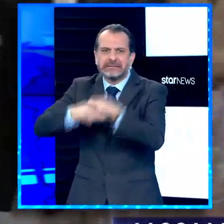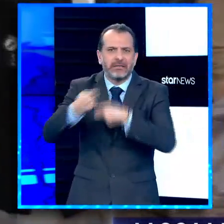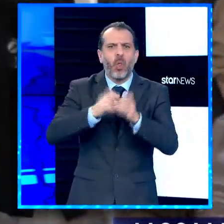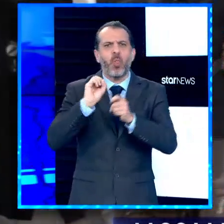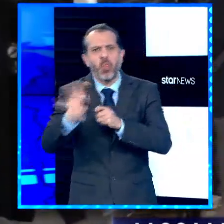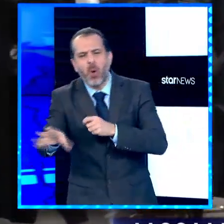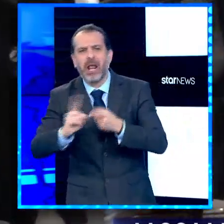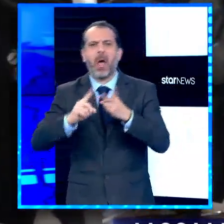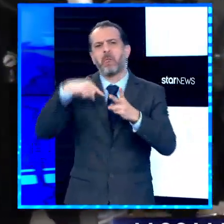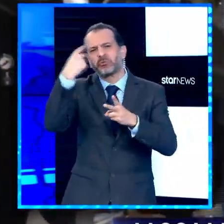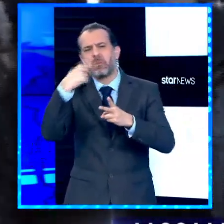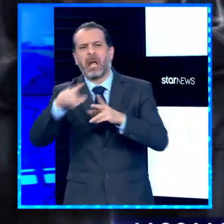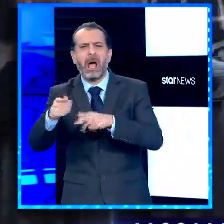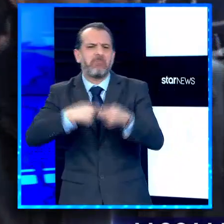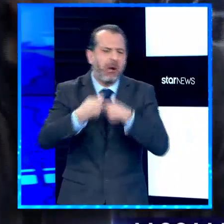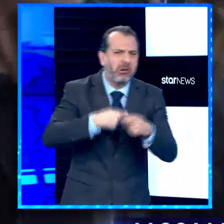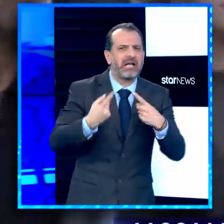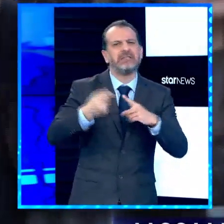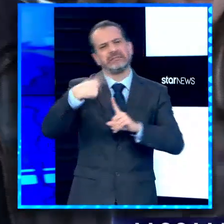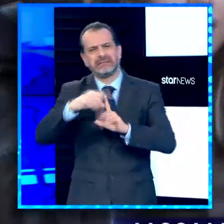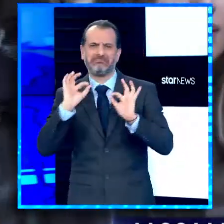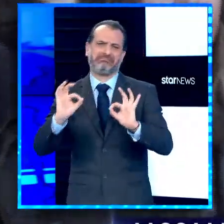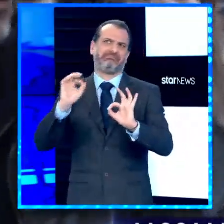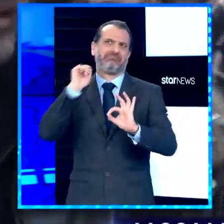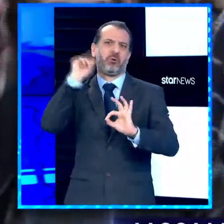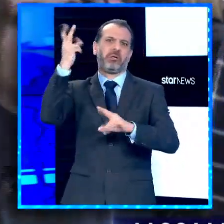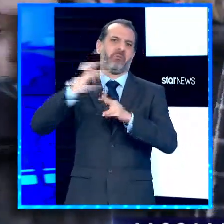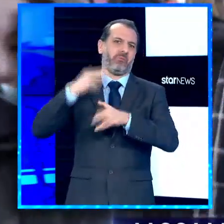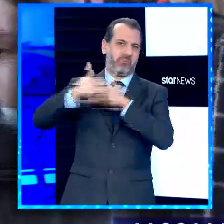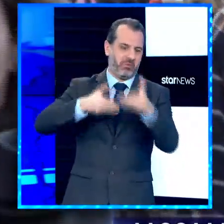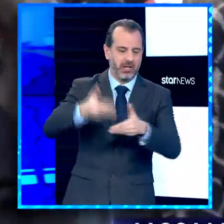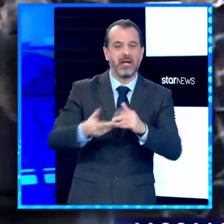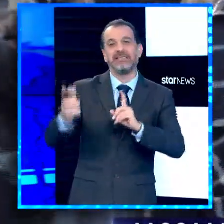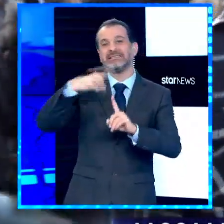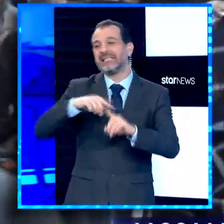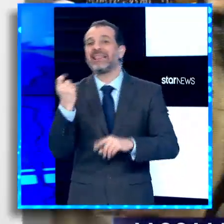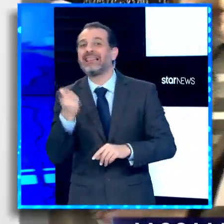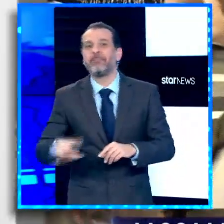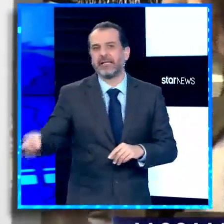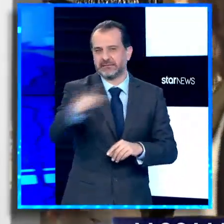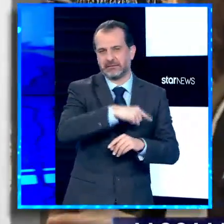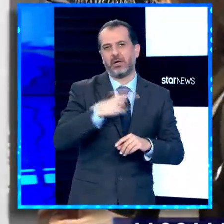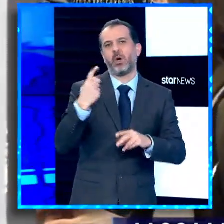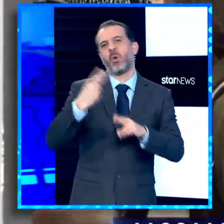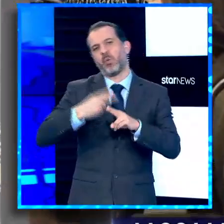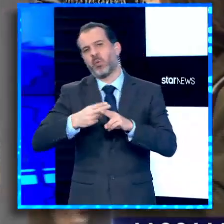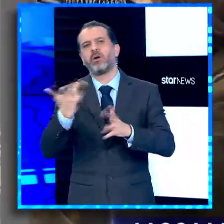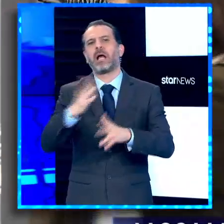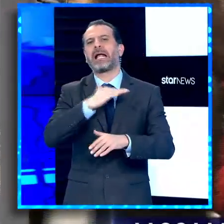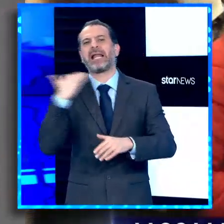αγοράσουν τα προσωπικά τους αντικείμενα και να τιμήσουν και το έθιμο. Τώρα, αν με ρωτήσεις για τις τιμές, θέλω να σου πω ότι στα κρέατα από κόσμο περίμενε μια πτώση